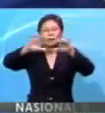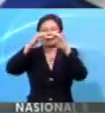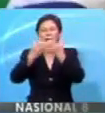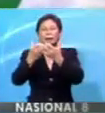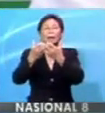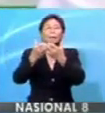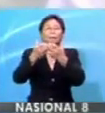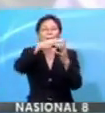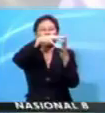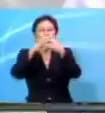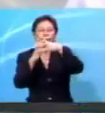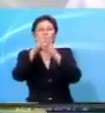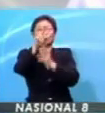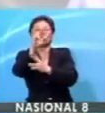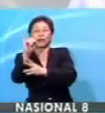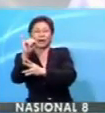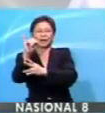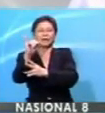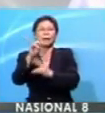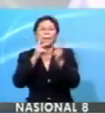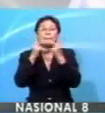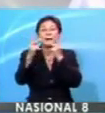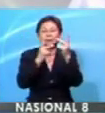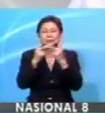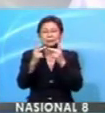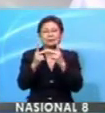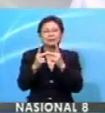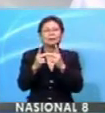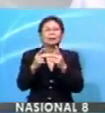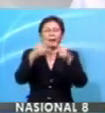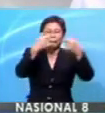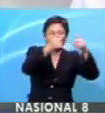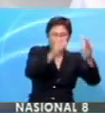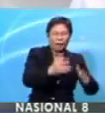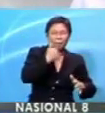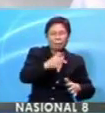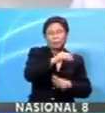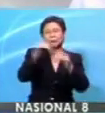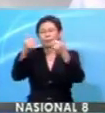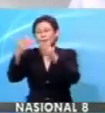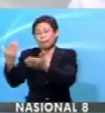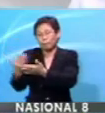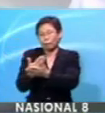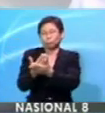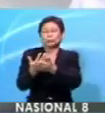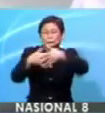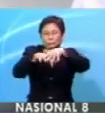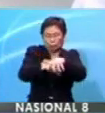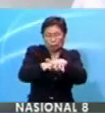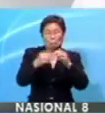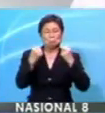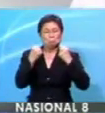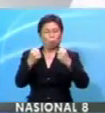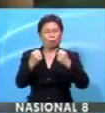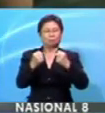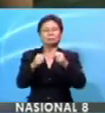Victoria institution Mohamad sidq Nik Jafar menjelaskan gandingan pemain lama dan baru dilihat semakin mantap malah menakkan